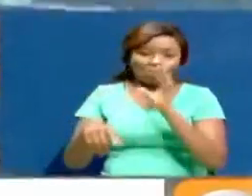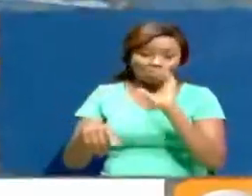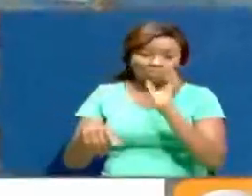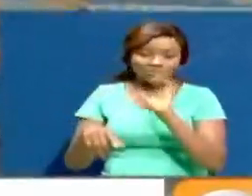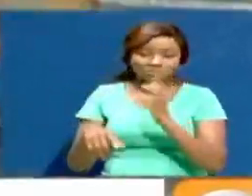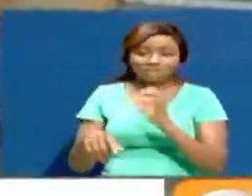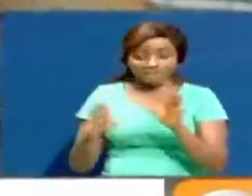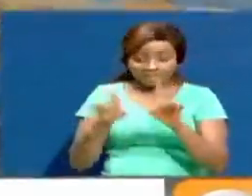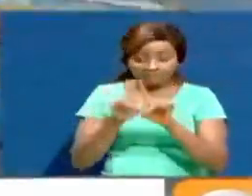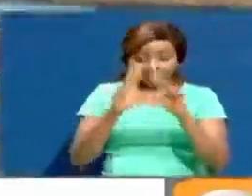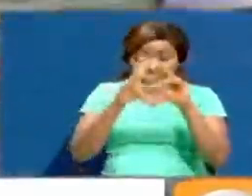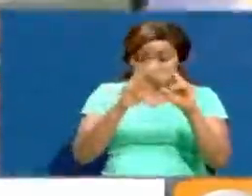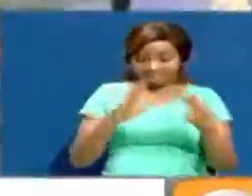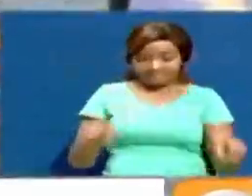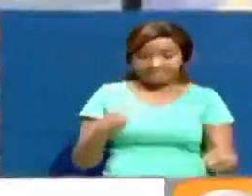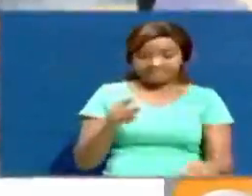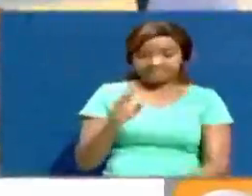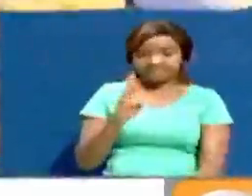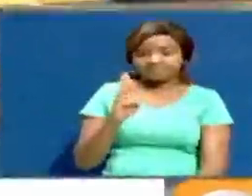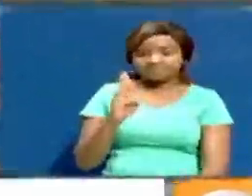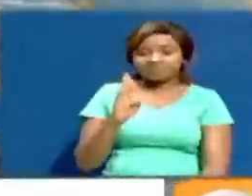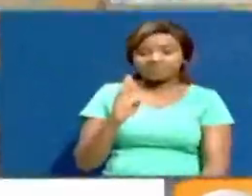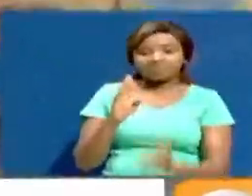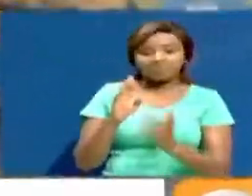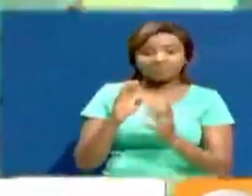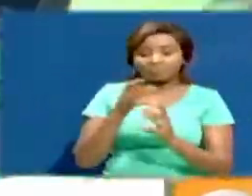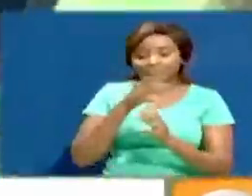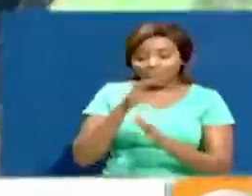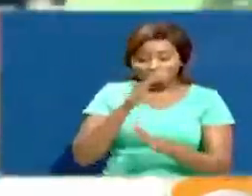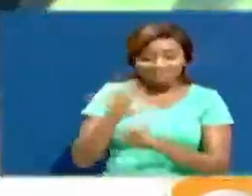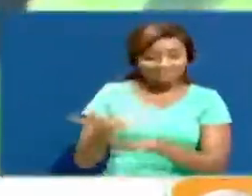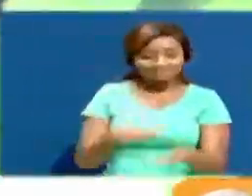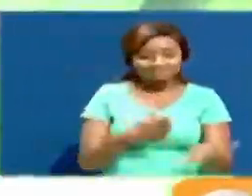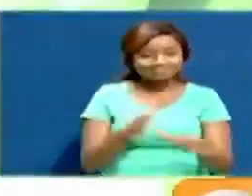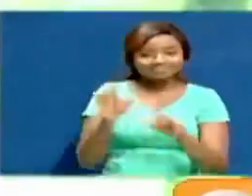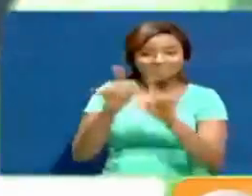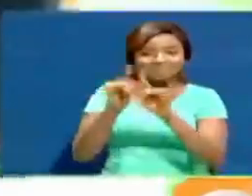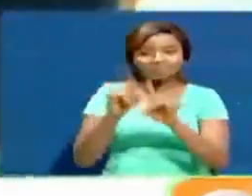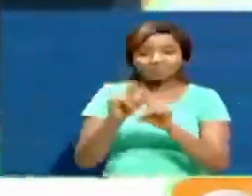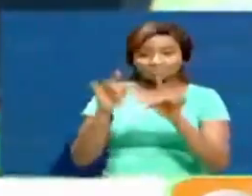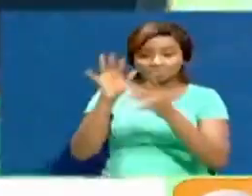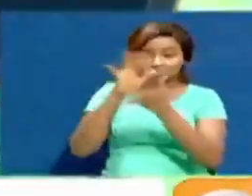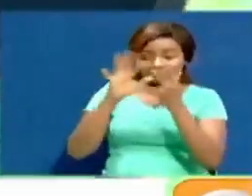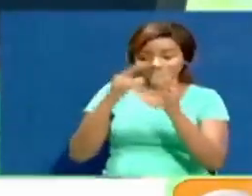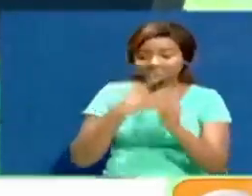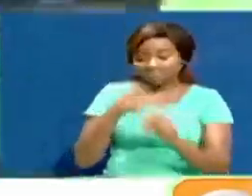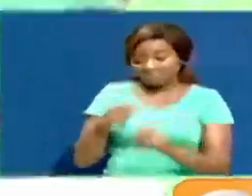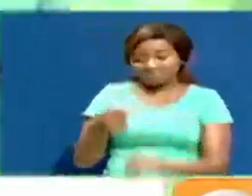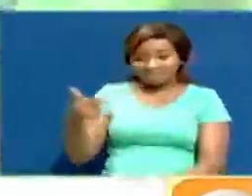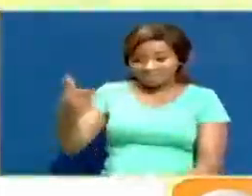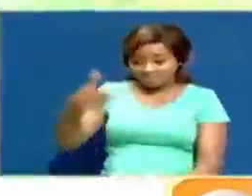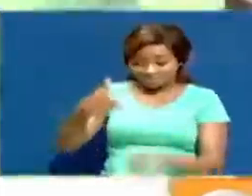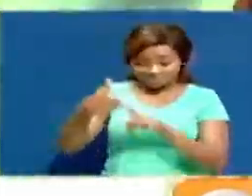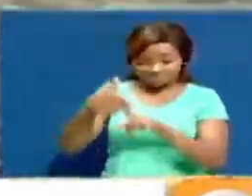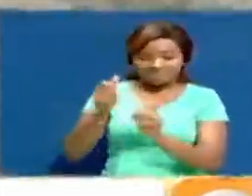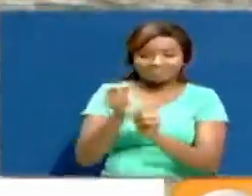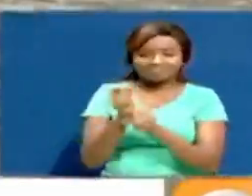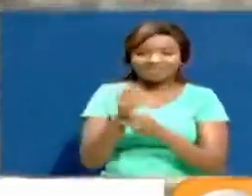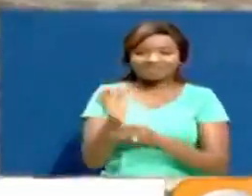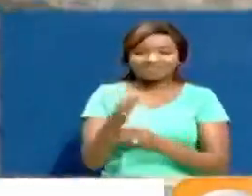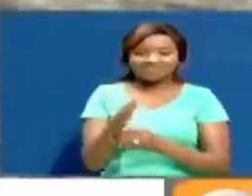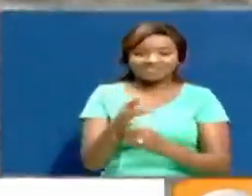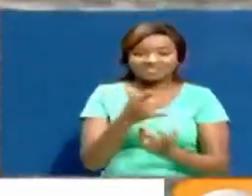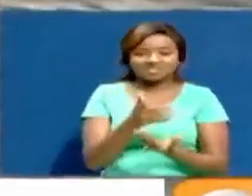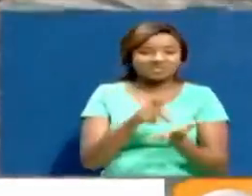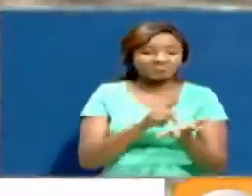utafiti uliofanywa na utawala wa kitaifa wa bahari na anga, mafuta na bidhaa za petroli husababisha sumu kwa samaki ambayo huweka